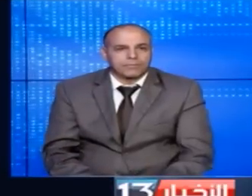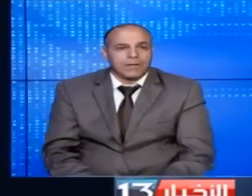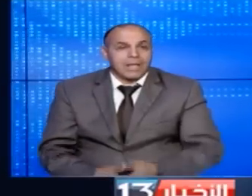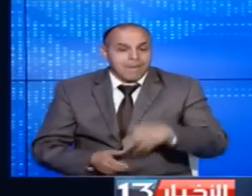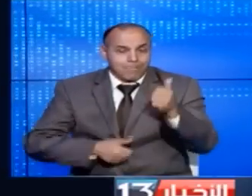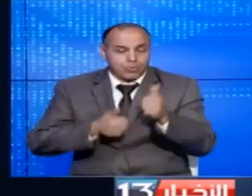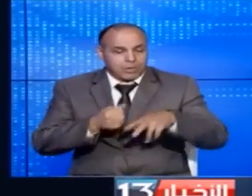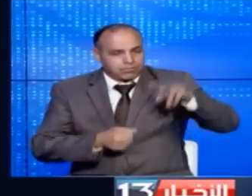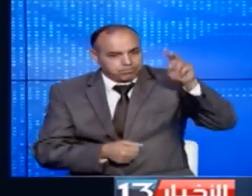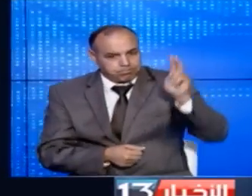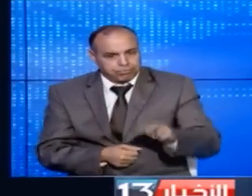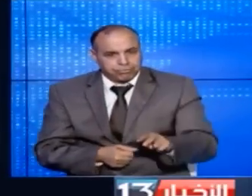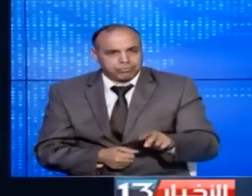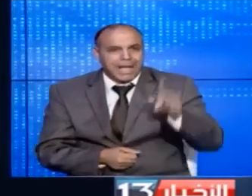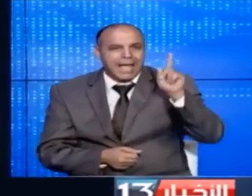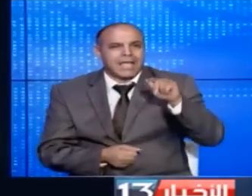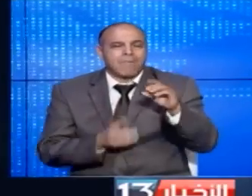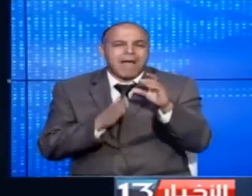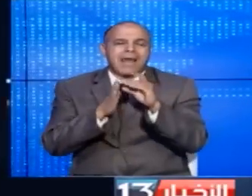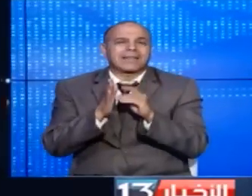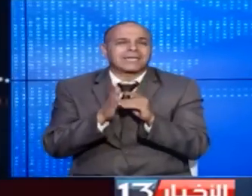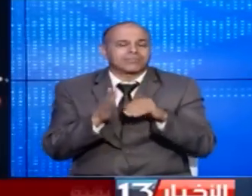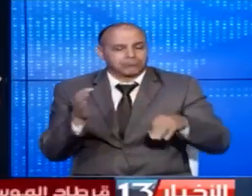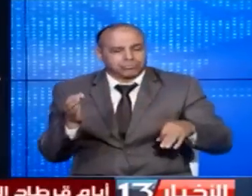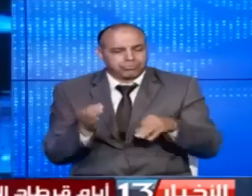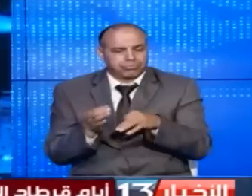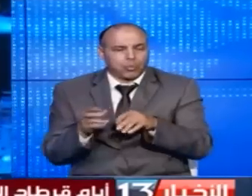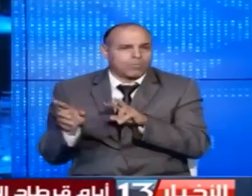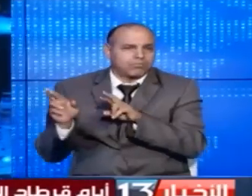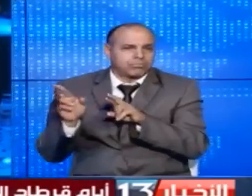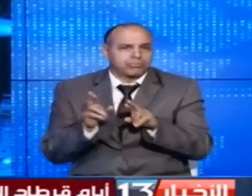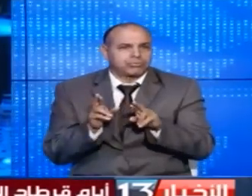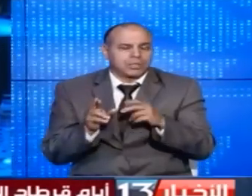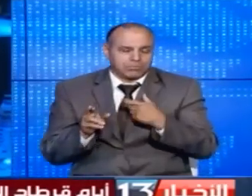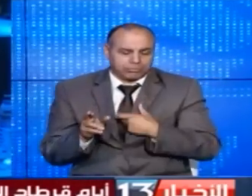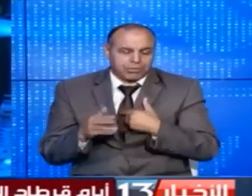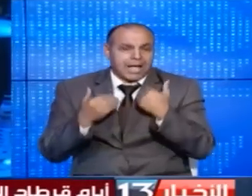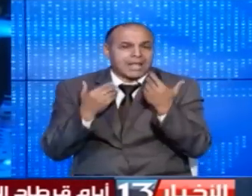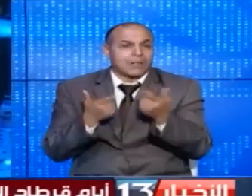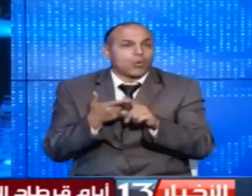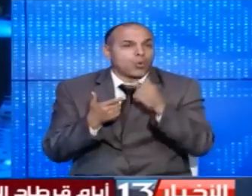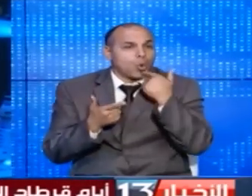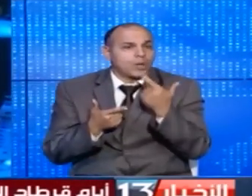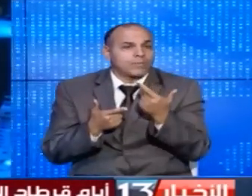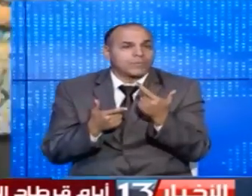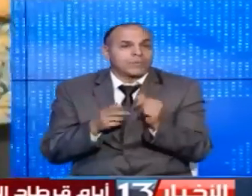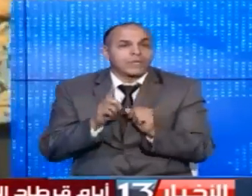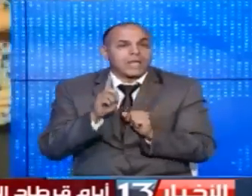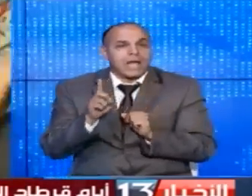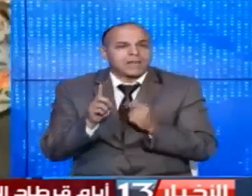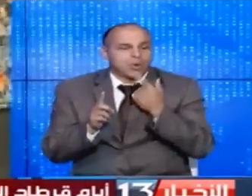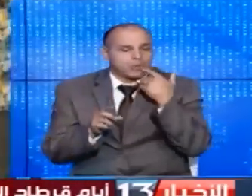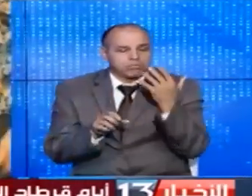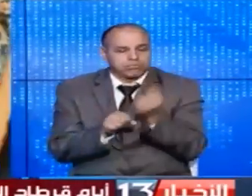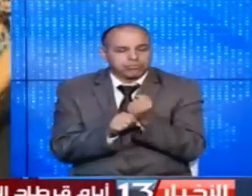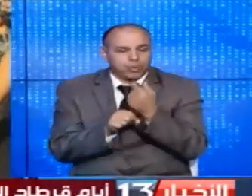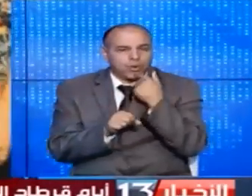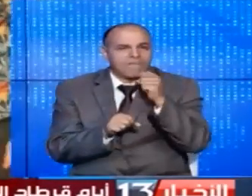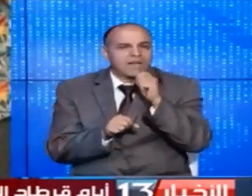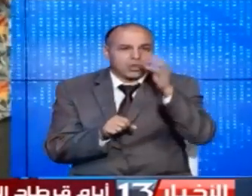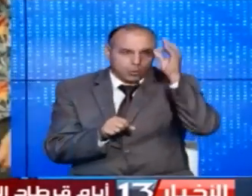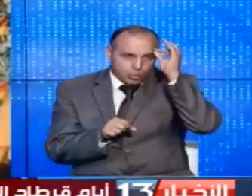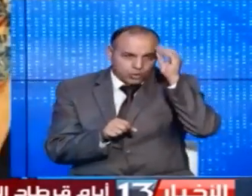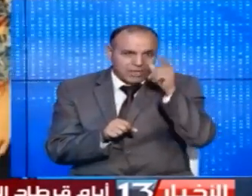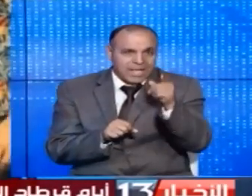المسابقة الرسمية لأيام قرطاج الموسيقية عاد تانيتها البرونزية لفرج سليمان من فلسطين، فيما تحصل الفنان التونسي